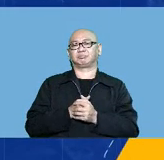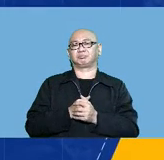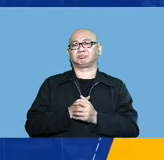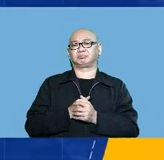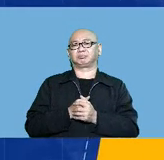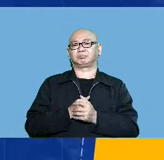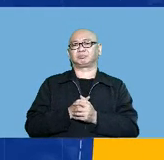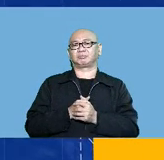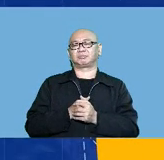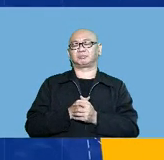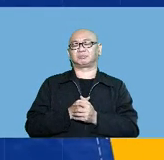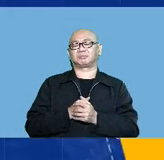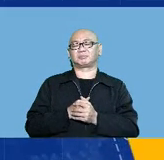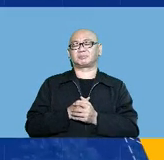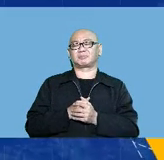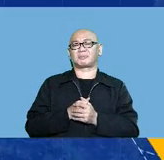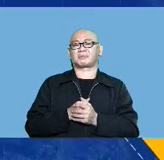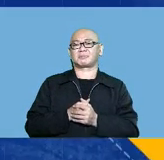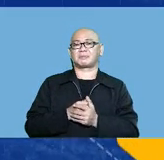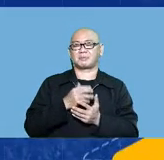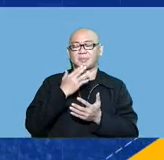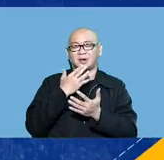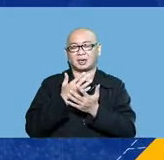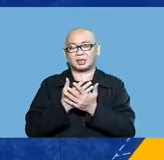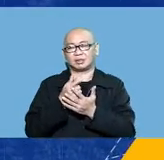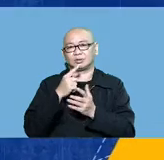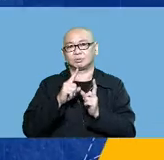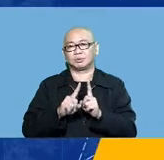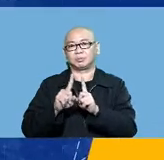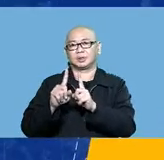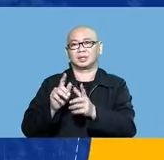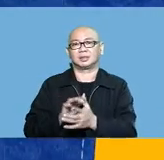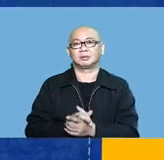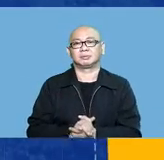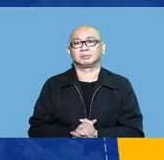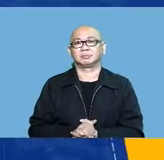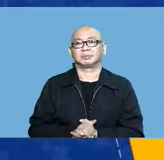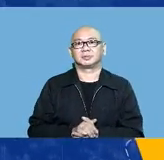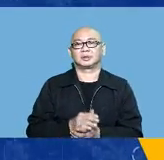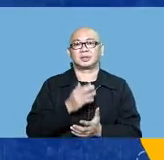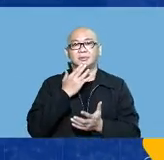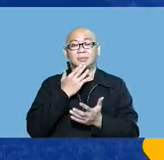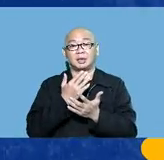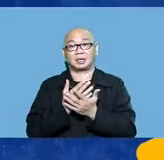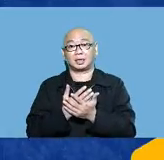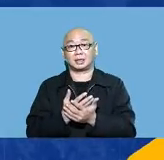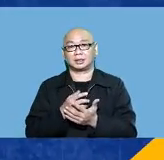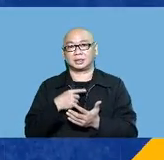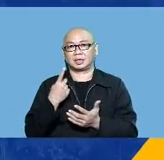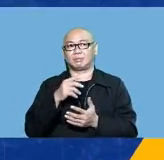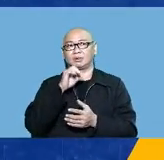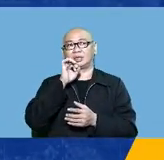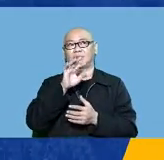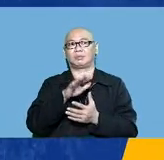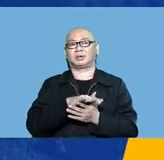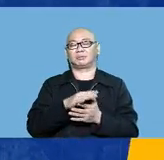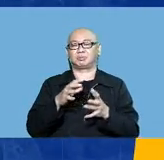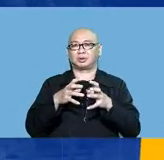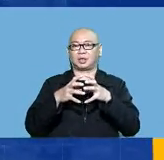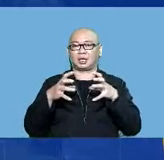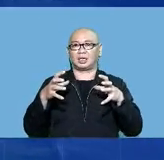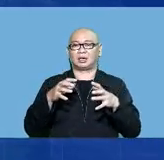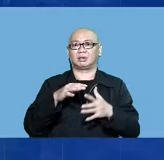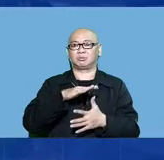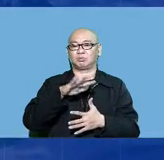Randes Susilo almarhum, terima kasih atas bimbingannya. Terima kasih kami sampaikan